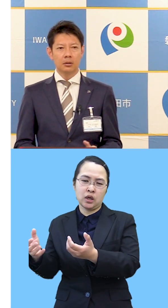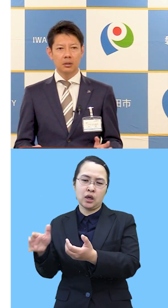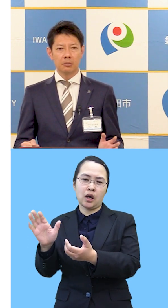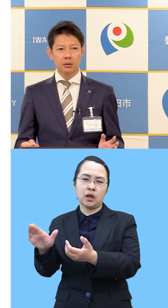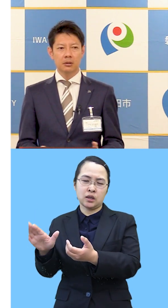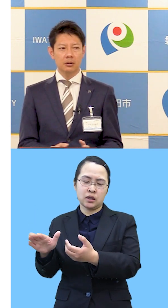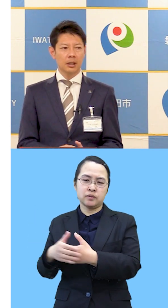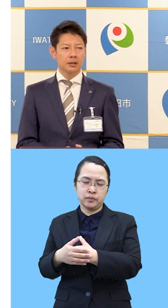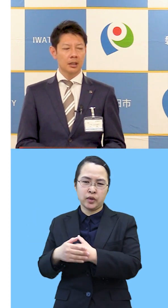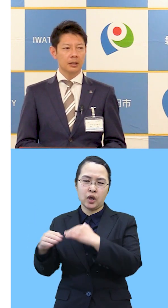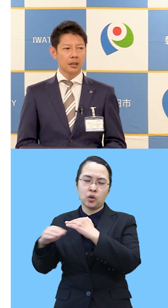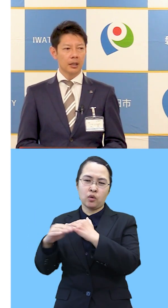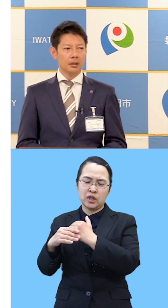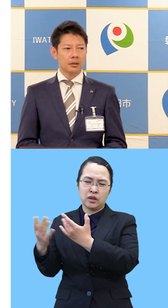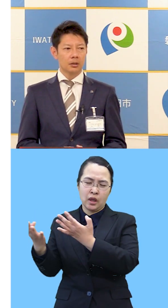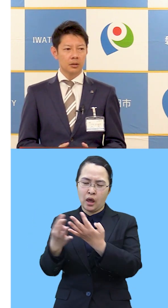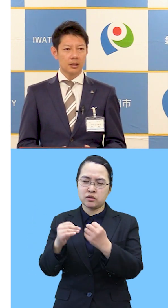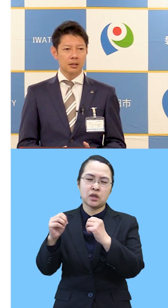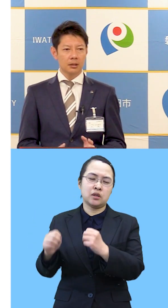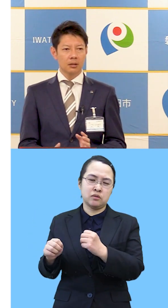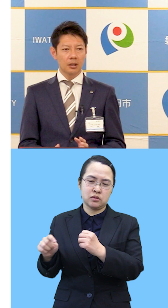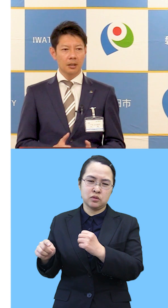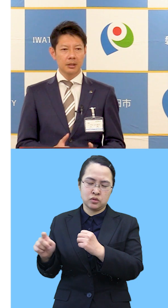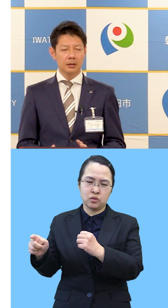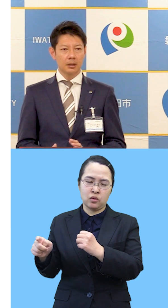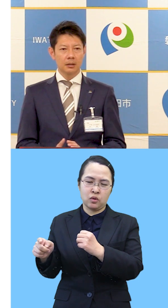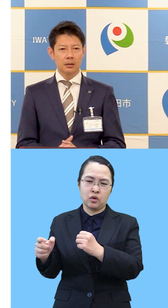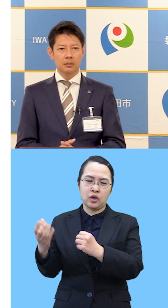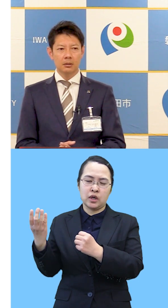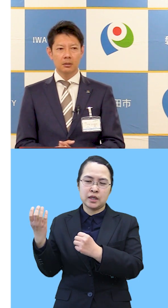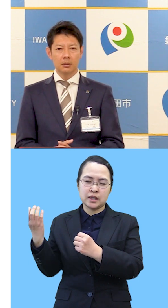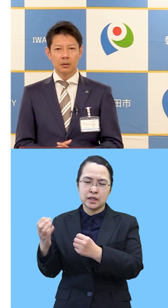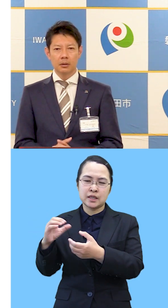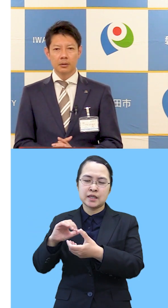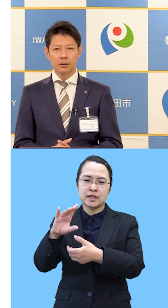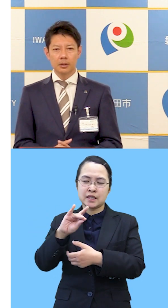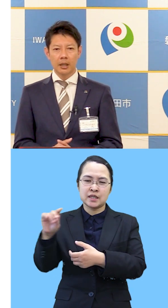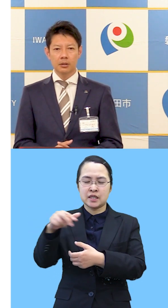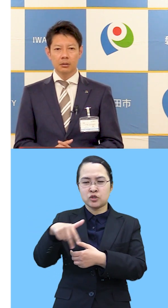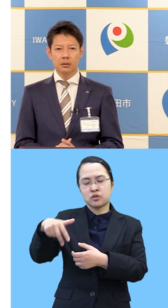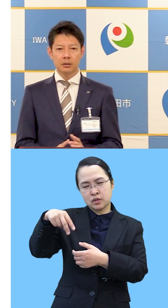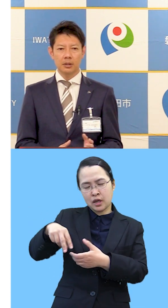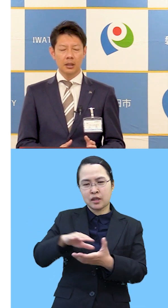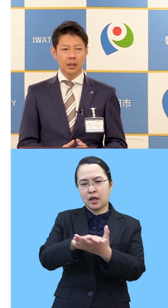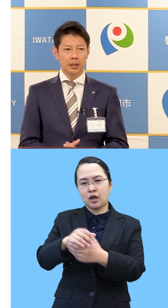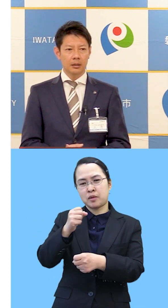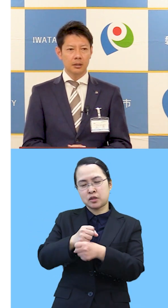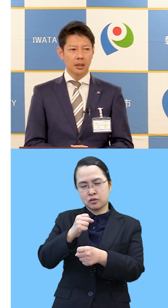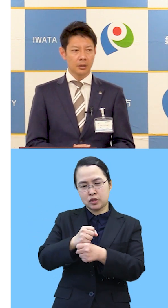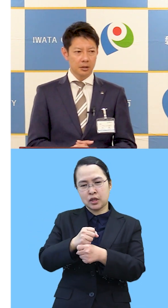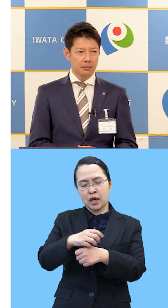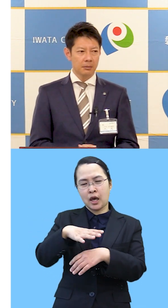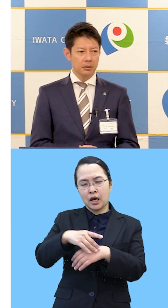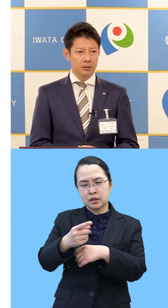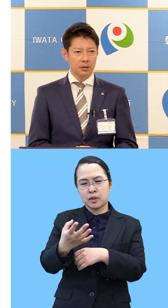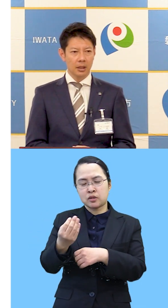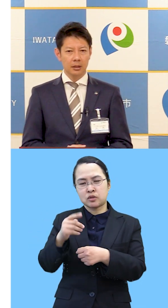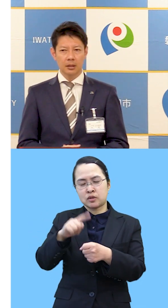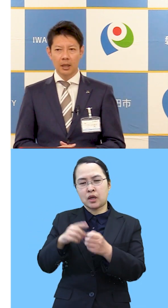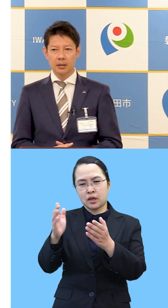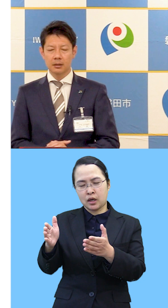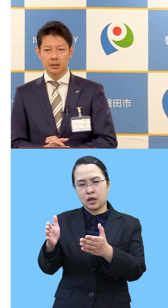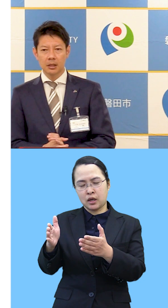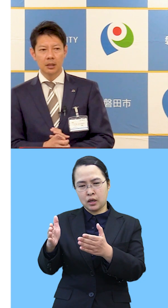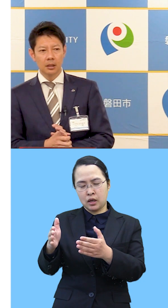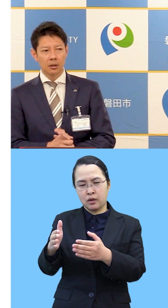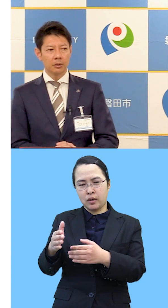で、同期ものすごくたくさんいて、その絆とか仲間づくりってすごく最初の数年間役に立ったし、今もそのつながり